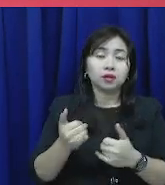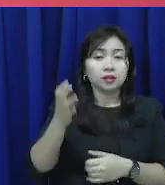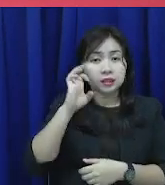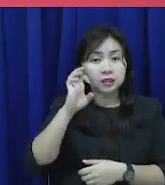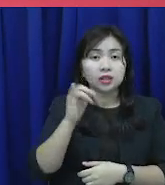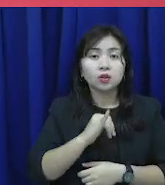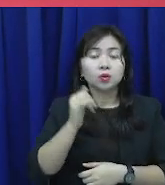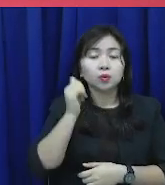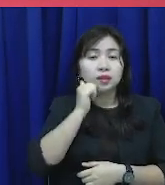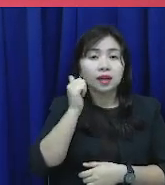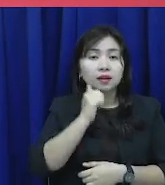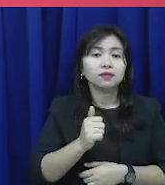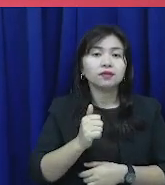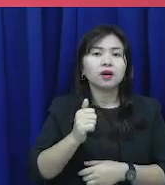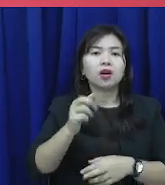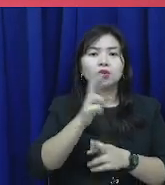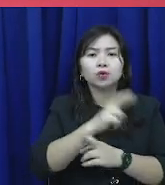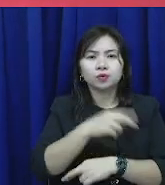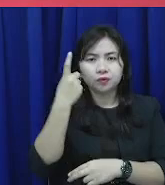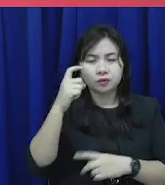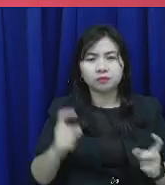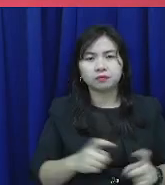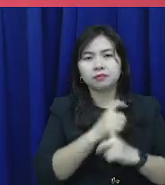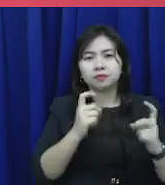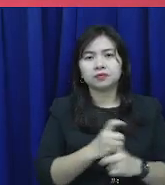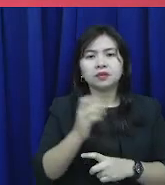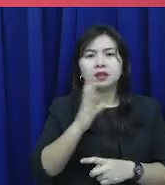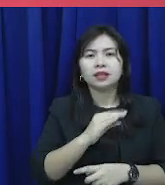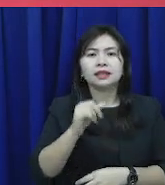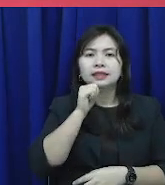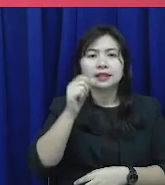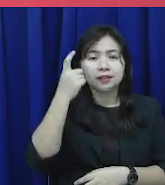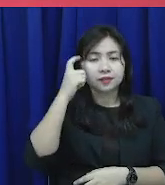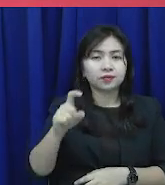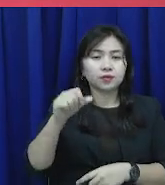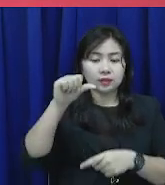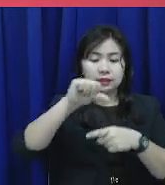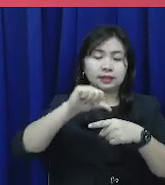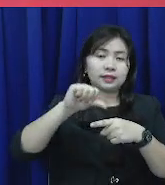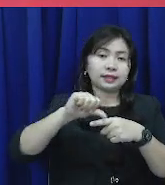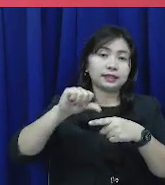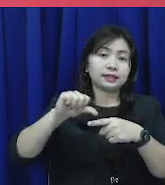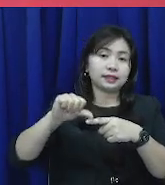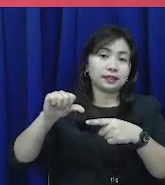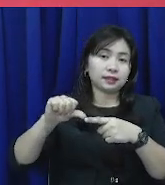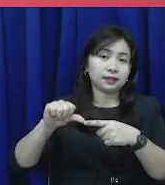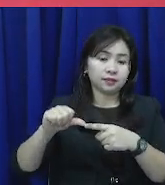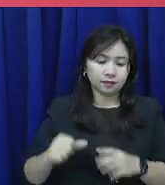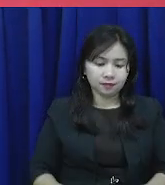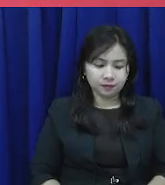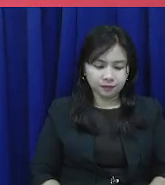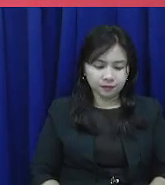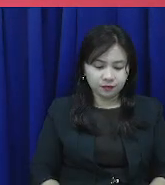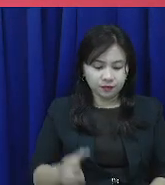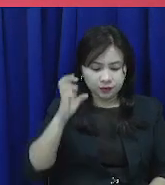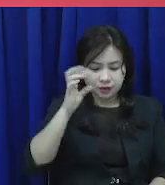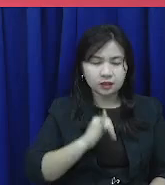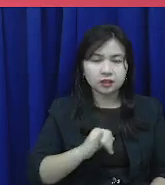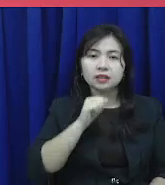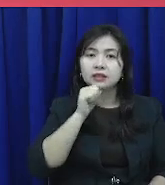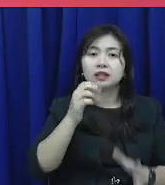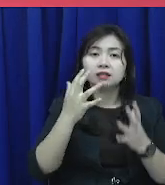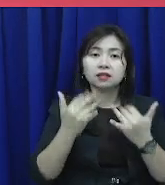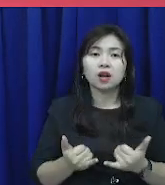has the room for Sin and not for the seed you see She is not anymore